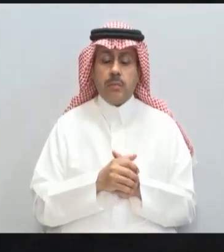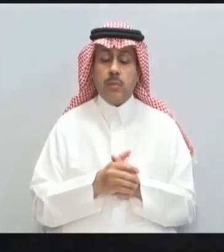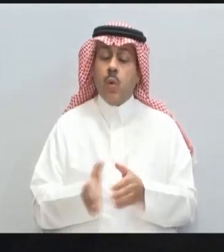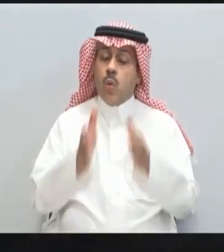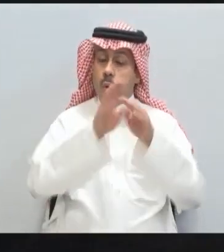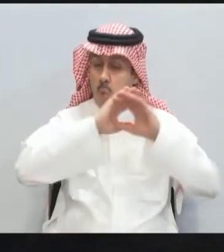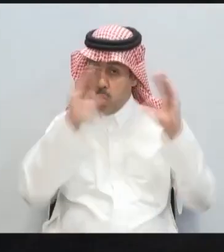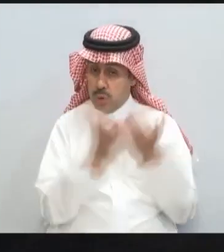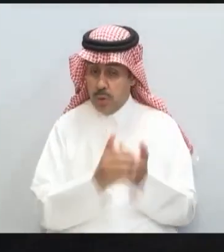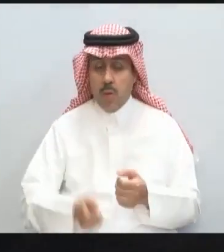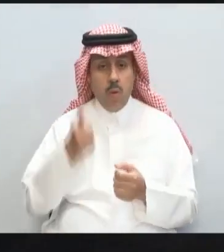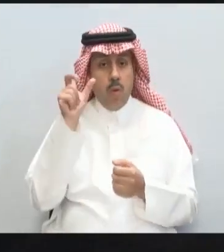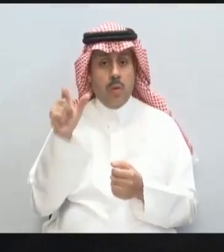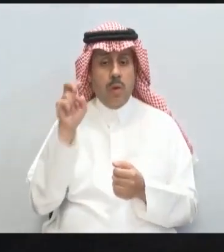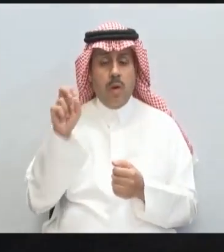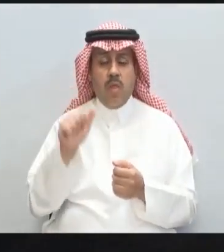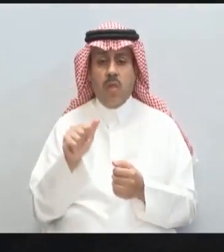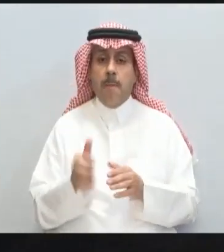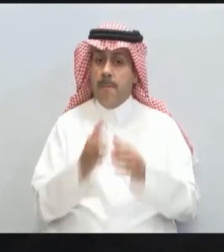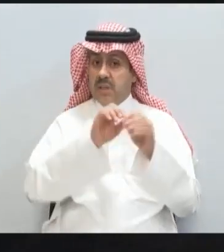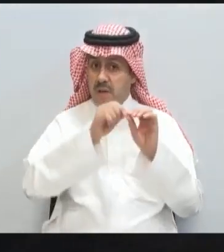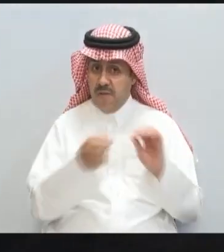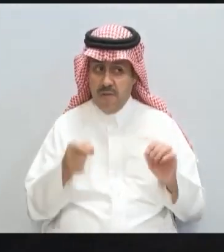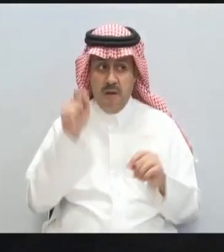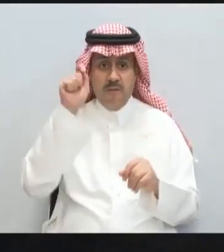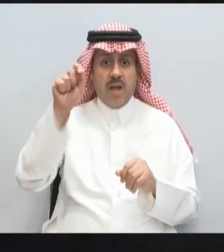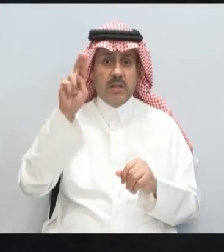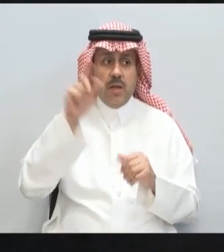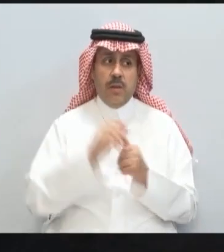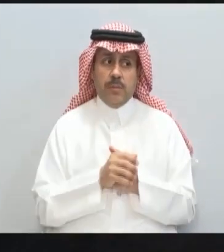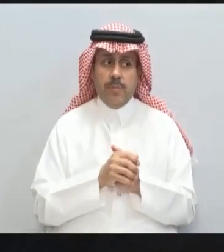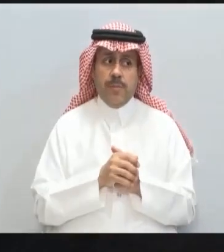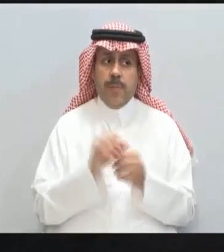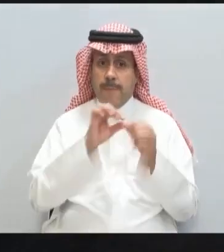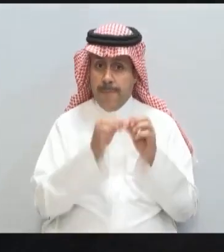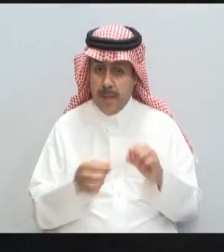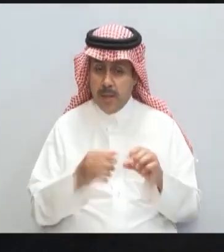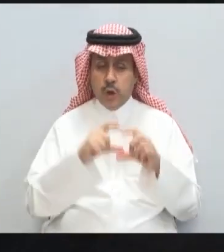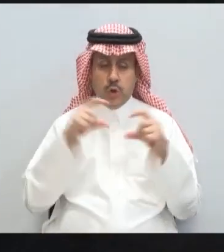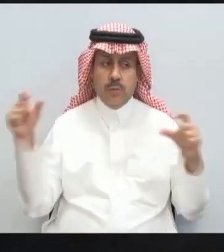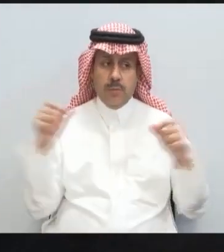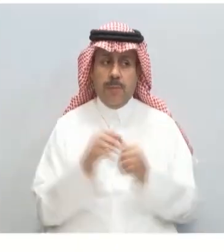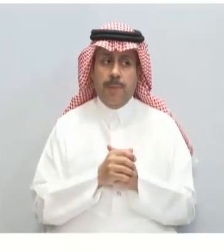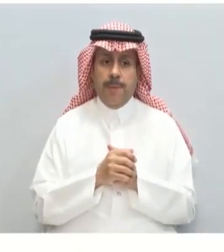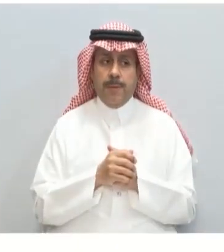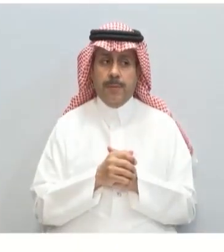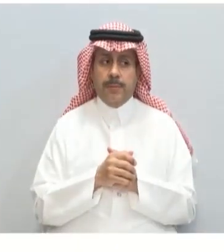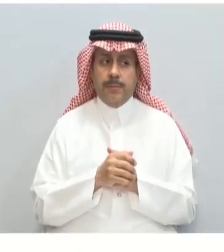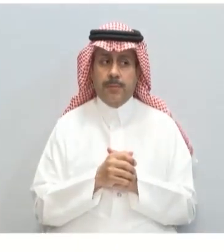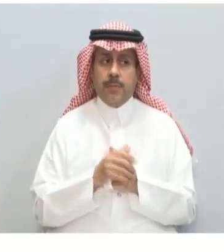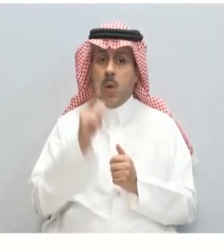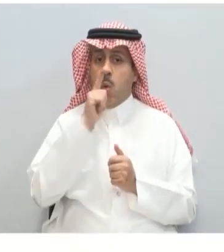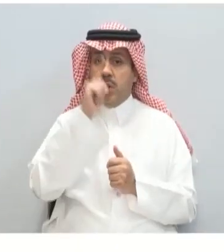بعد الفتل فهو انكاثا هذا ما يتعلق بهذه الجمله في الايه الكريمه ناتي الى